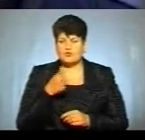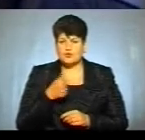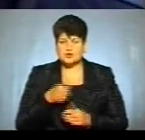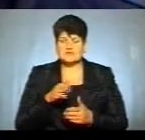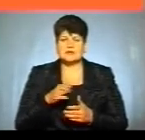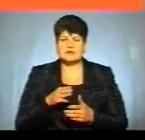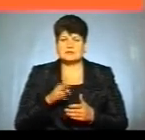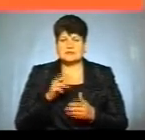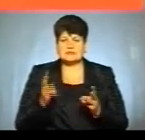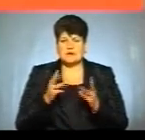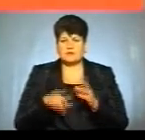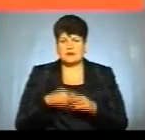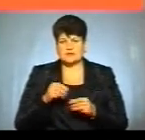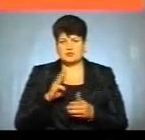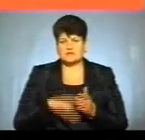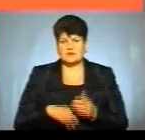оштрафували півсотні людей.